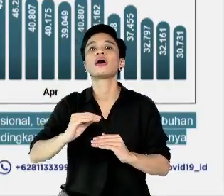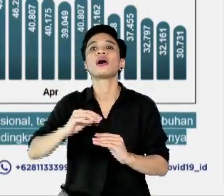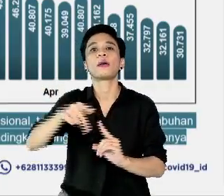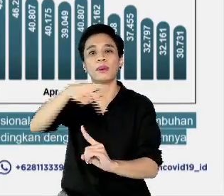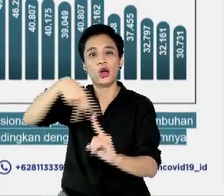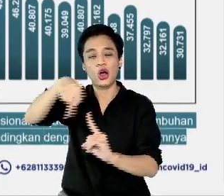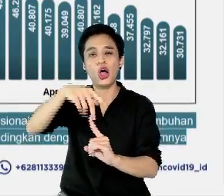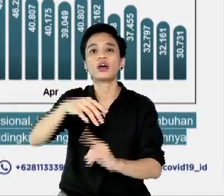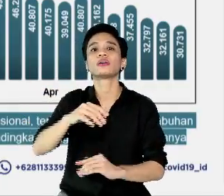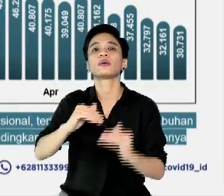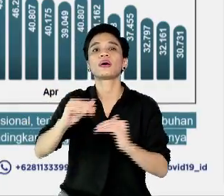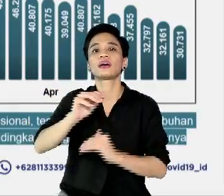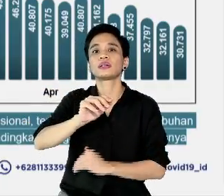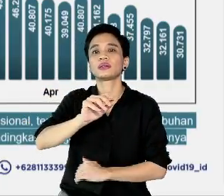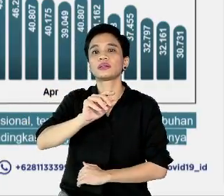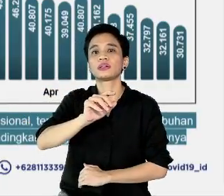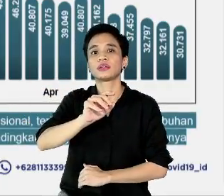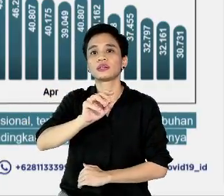naik 1.956